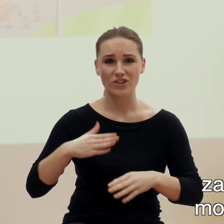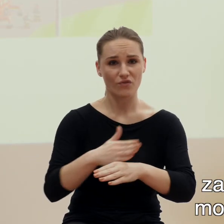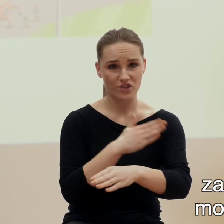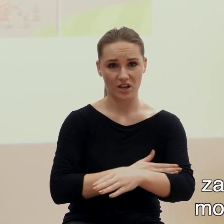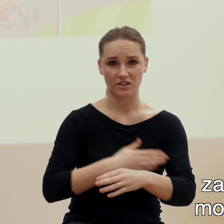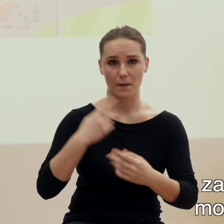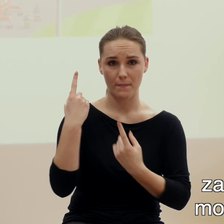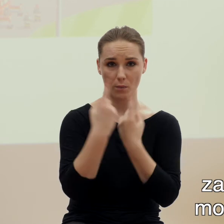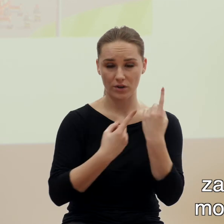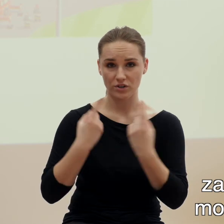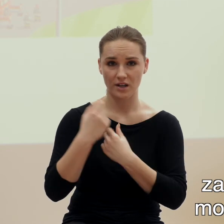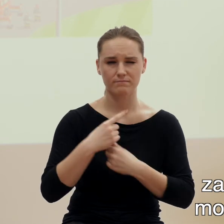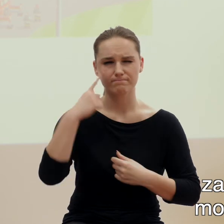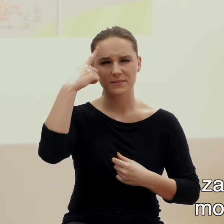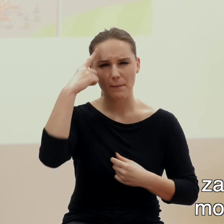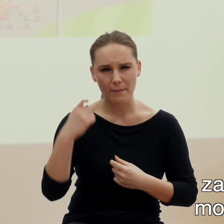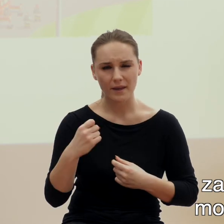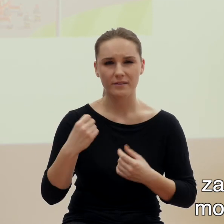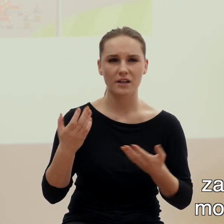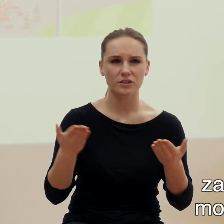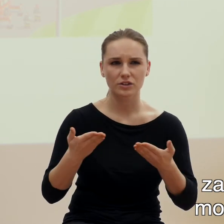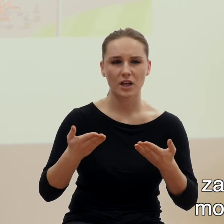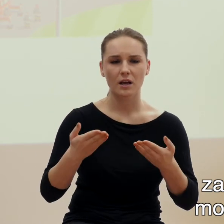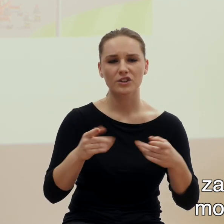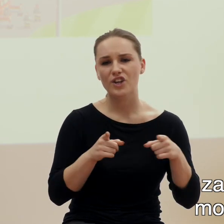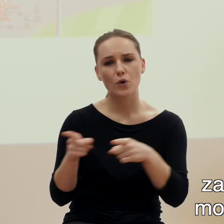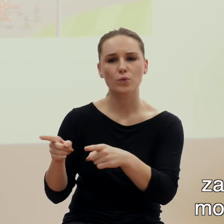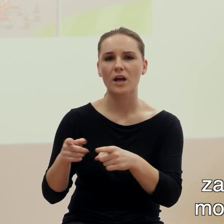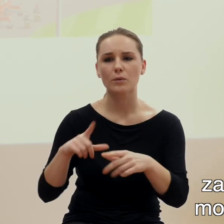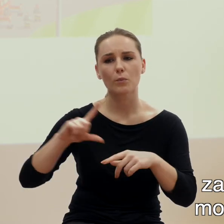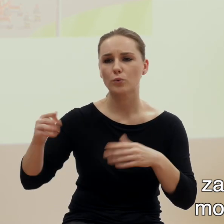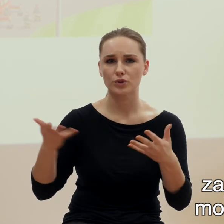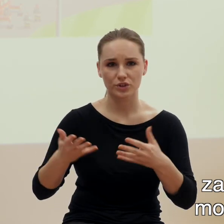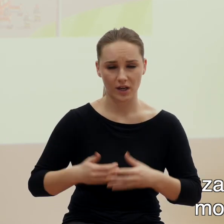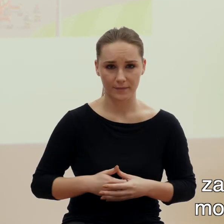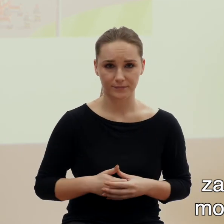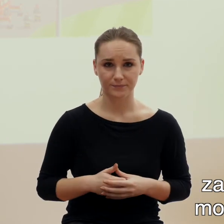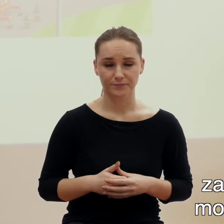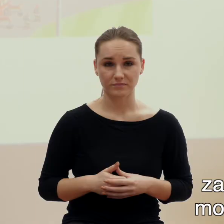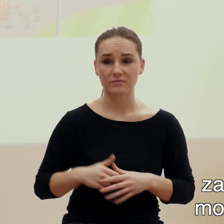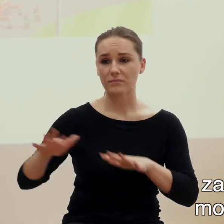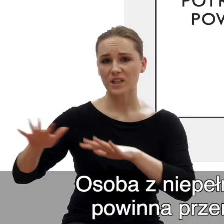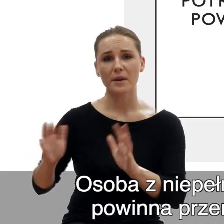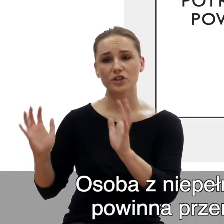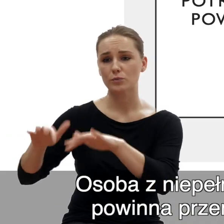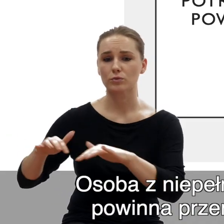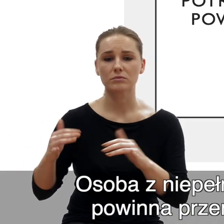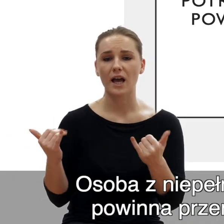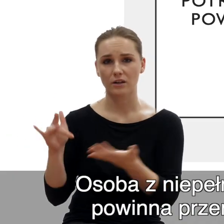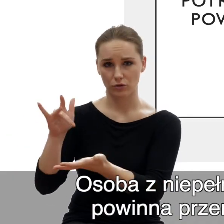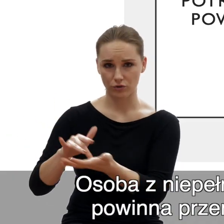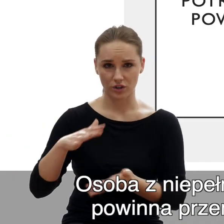zapamiętać to, w którym kierunku można udać się do miejsca zbiórki. Osoba